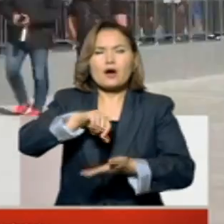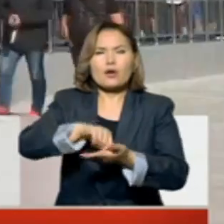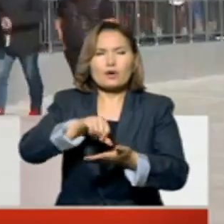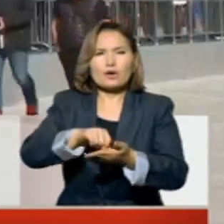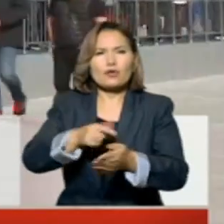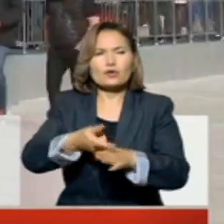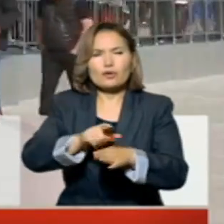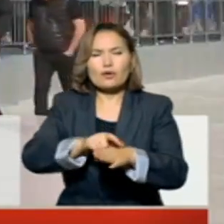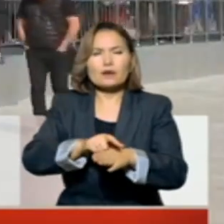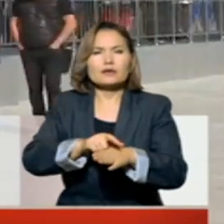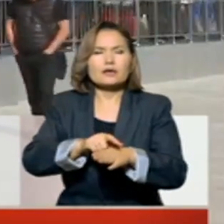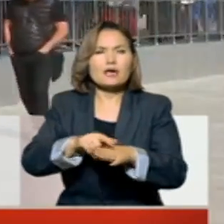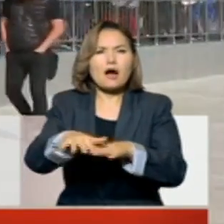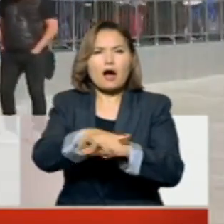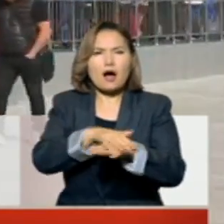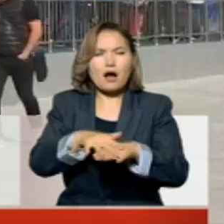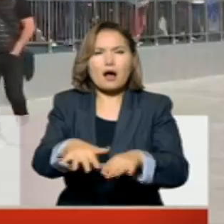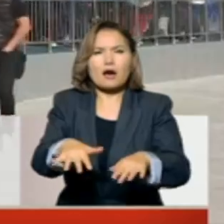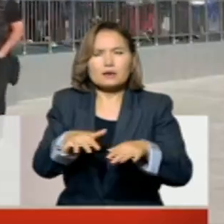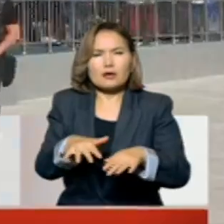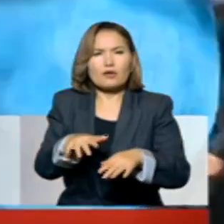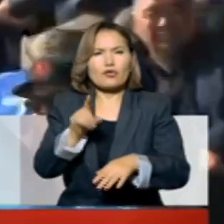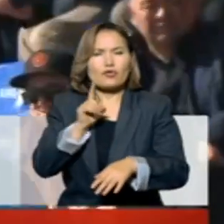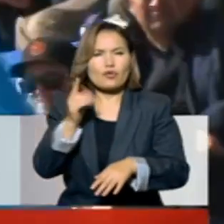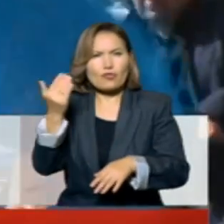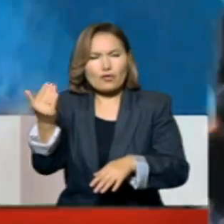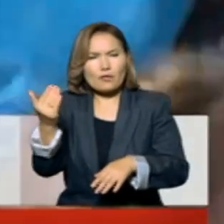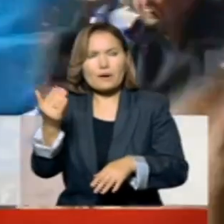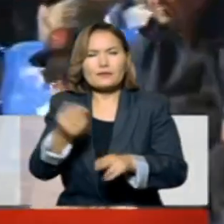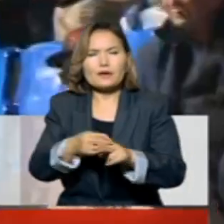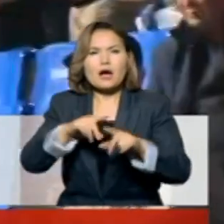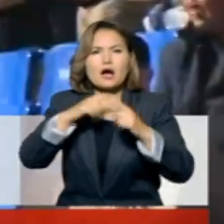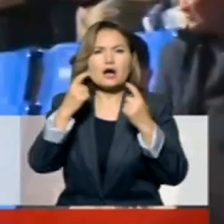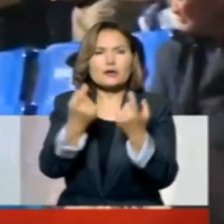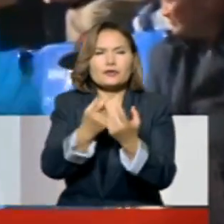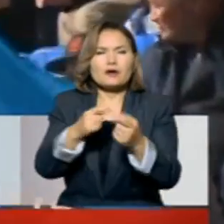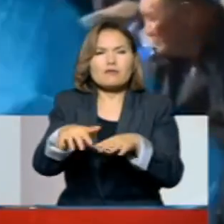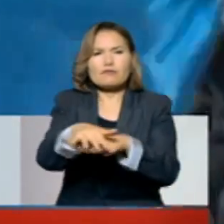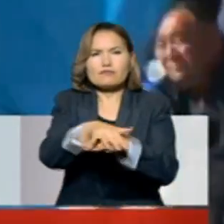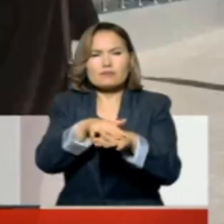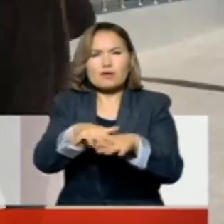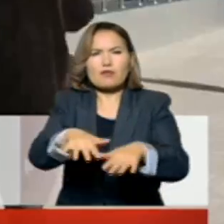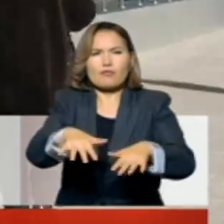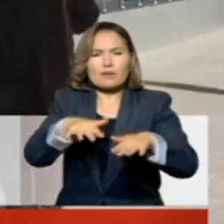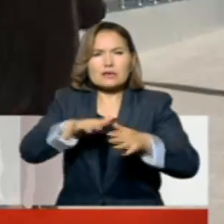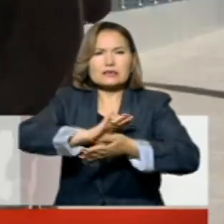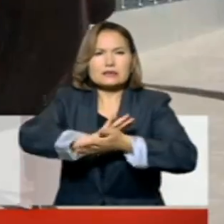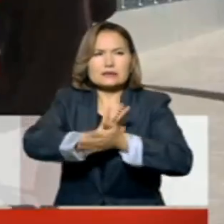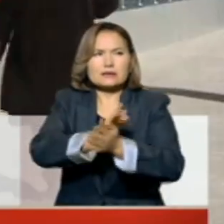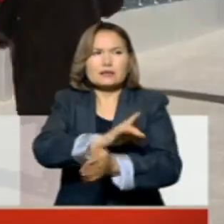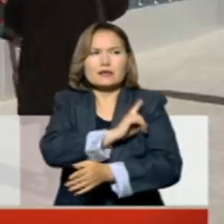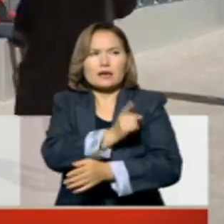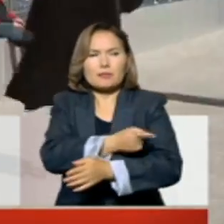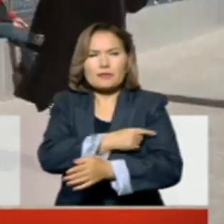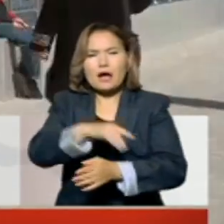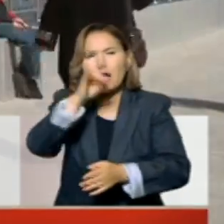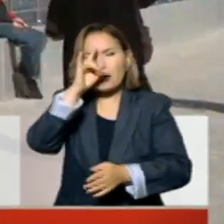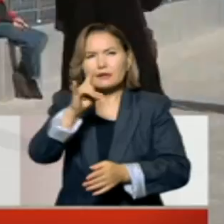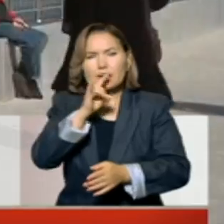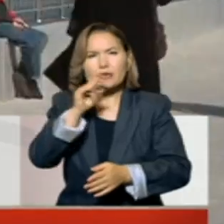отырған халық өте көп стадионда жалпы ипподромда ине шаншыр орын жоқ Қазақстан